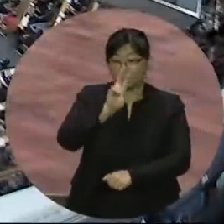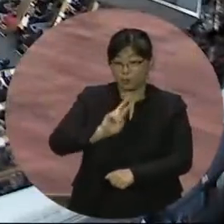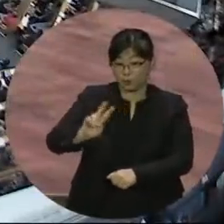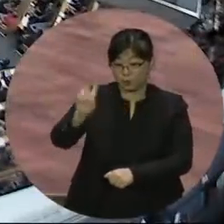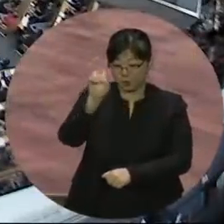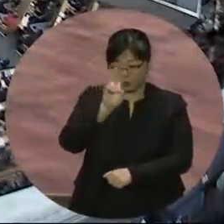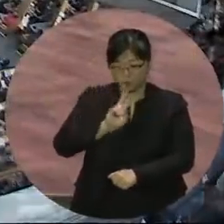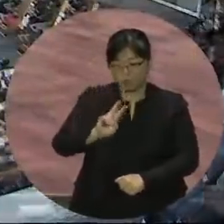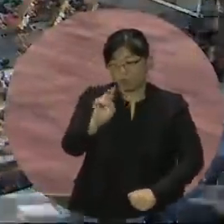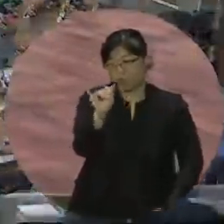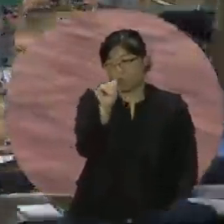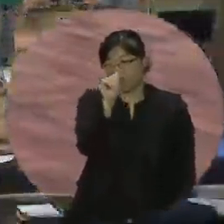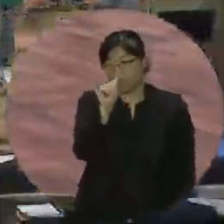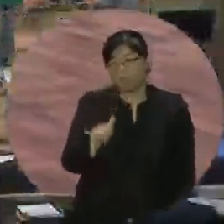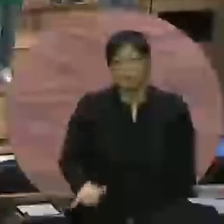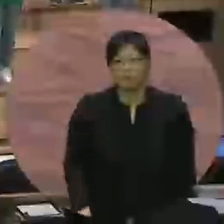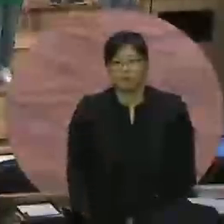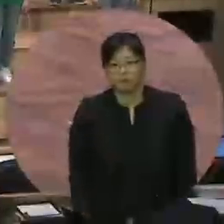드리도록 하겠습니다.